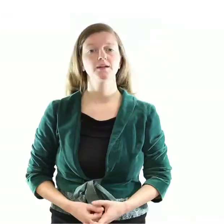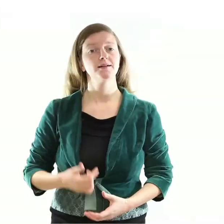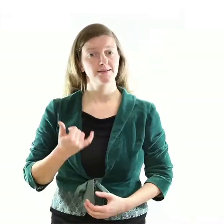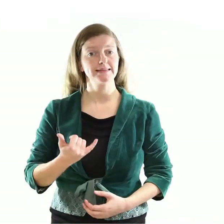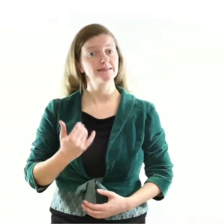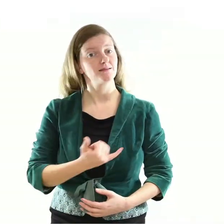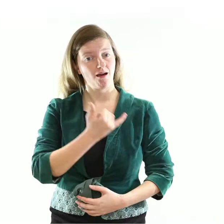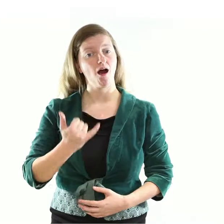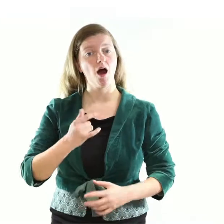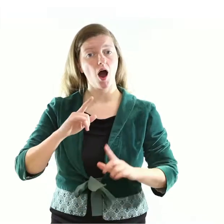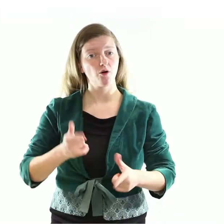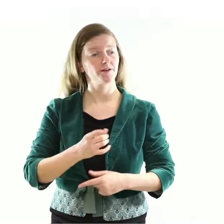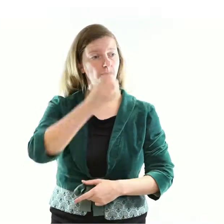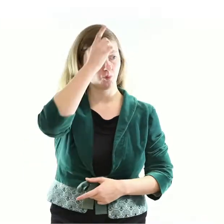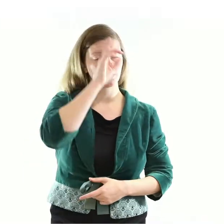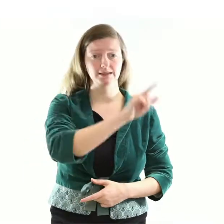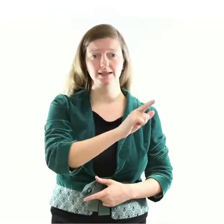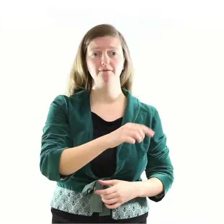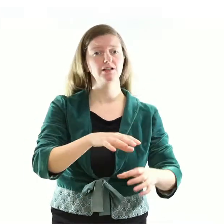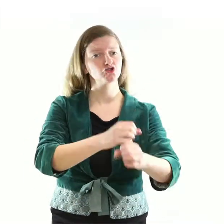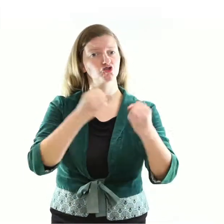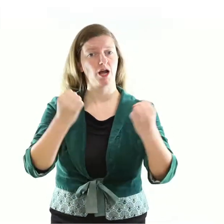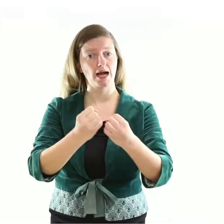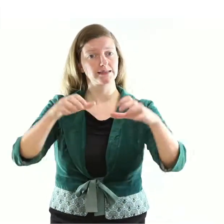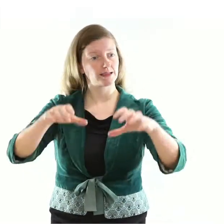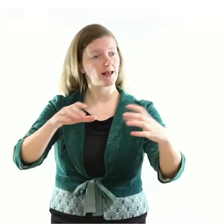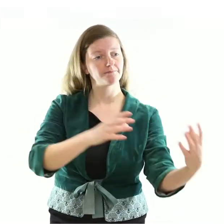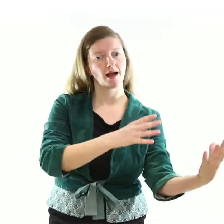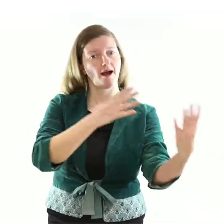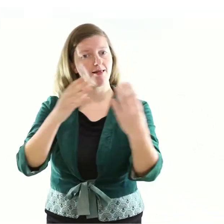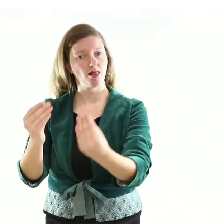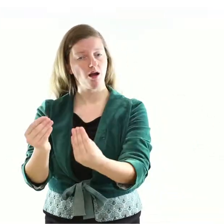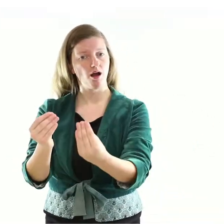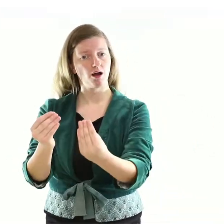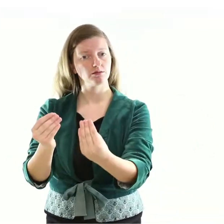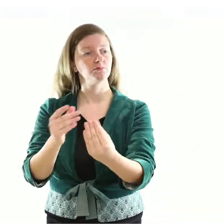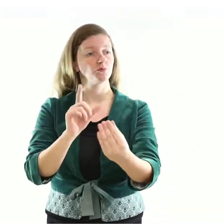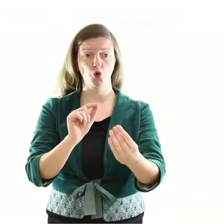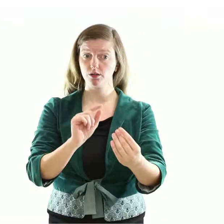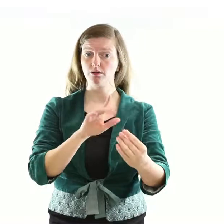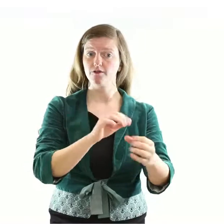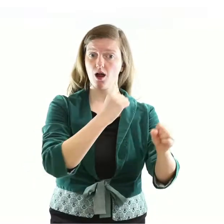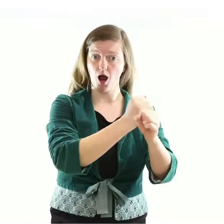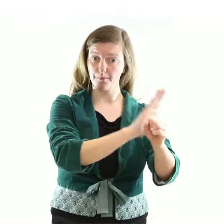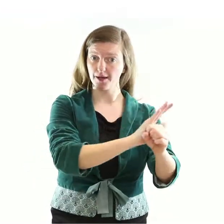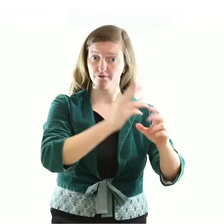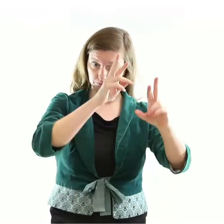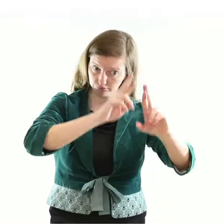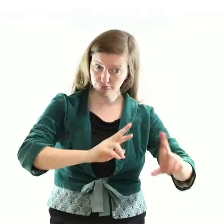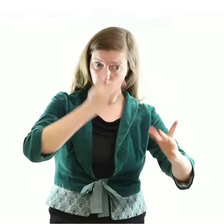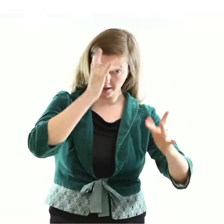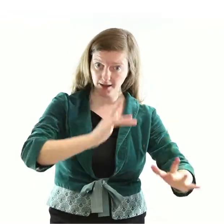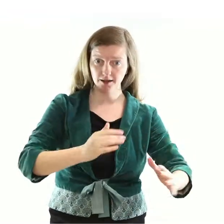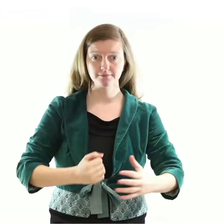in diesem Jahr laden Sie wieder verdienstvolle Polizistinnen und Polizisten zu einem Empfang in die Staatskanzlei ein. Eine Würdigung der Arbeit der Polizei